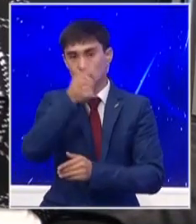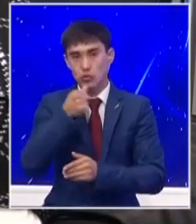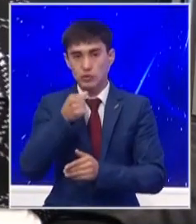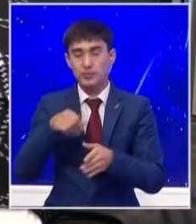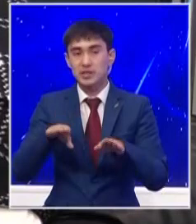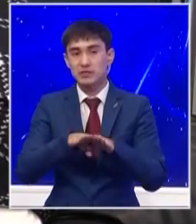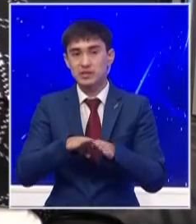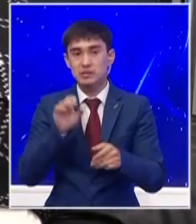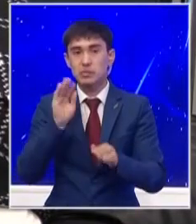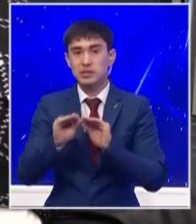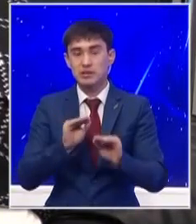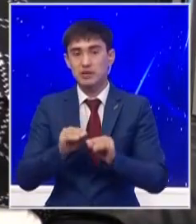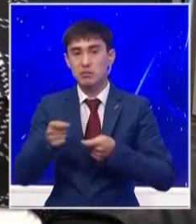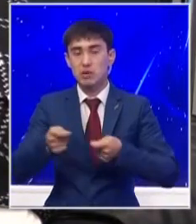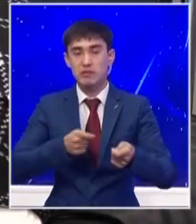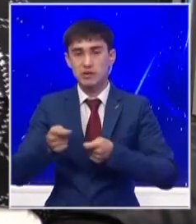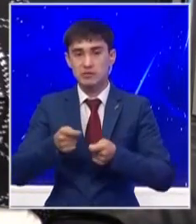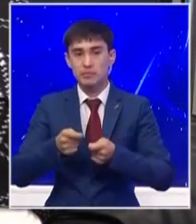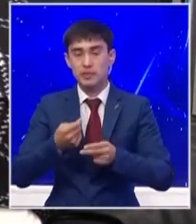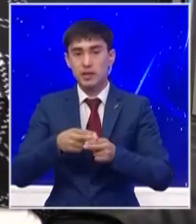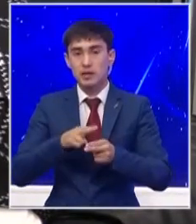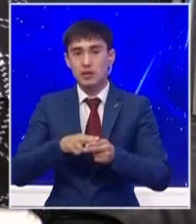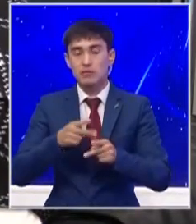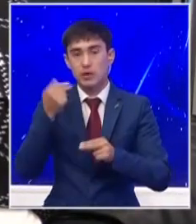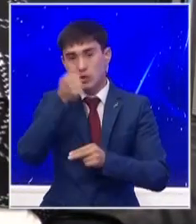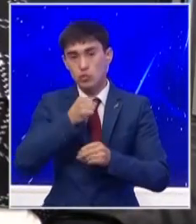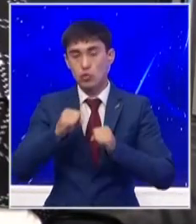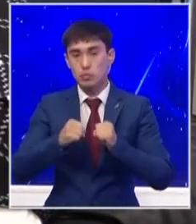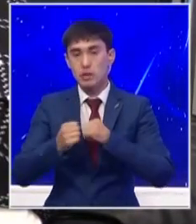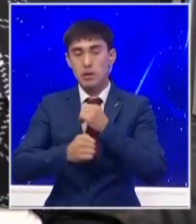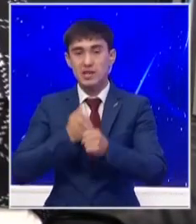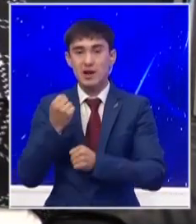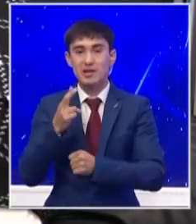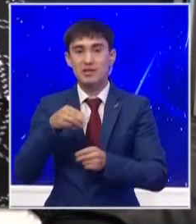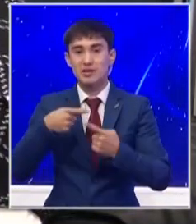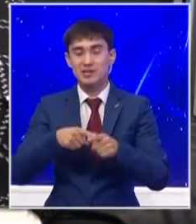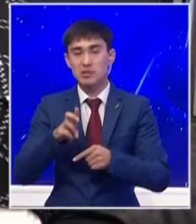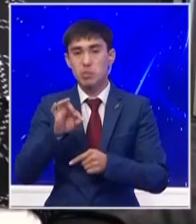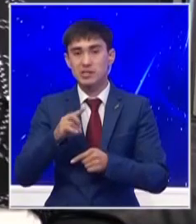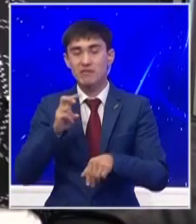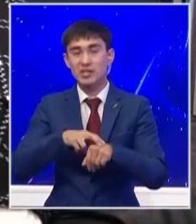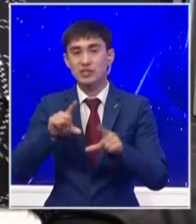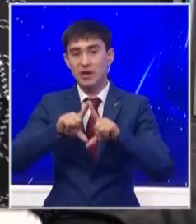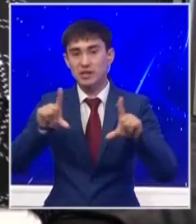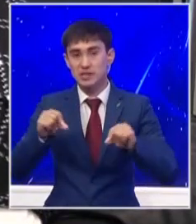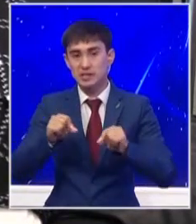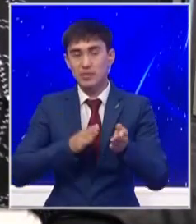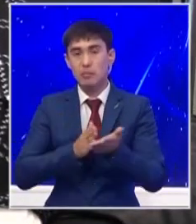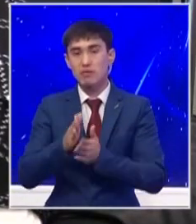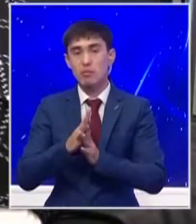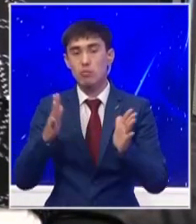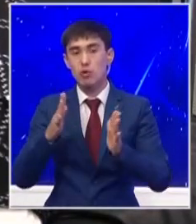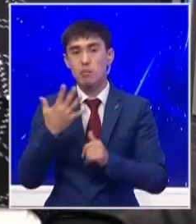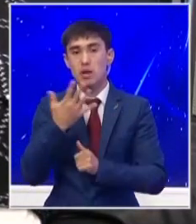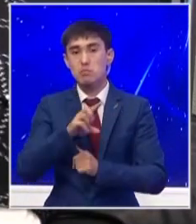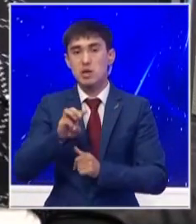в соответствии с постановлением правительства. В текущем году на укрепление материально-технической базы врачебных организаций направлено более